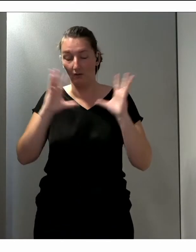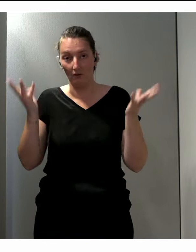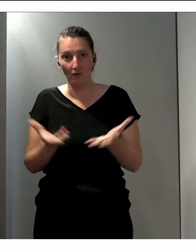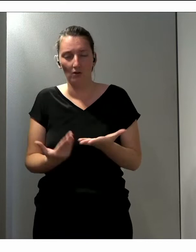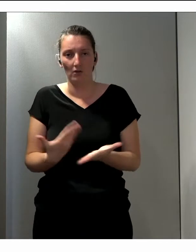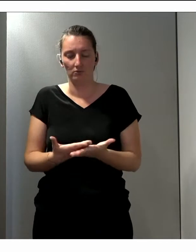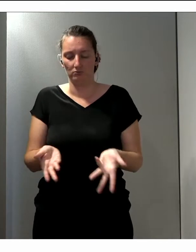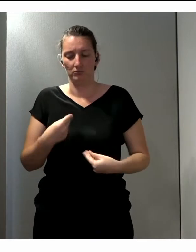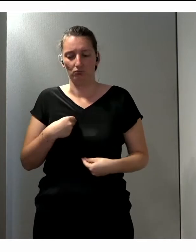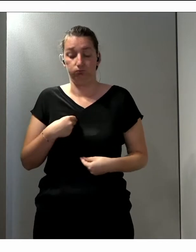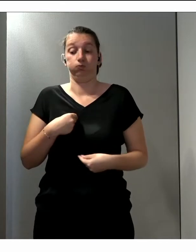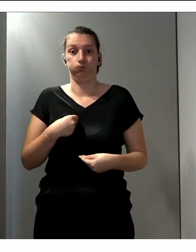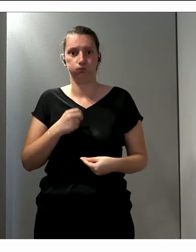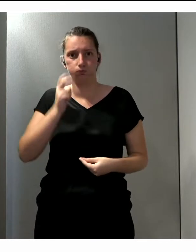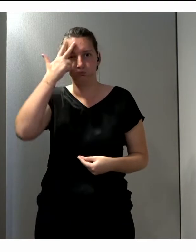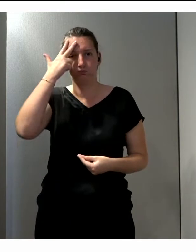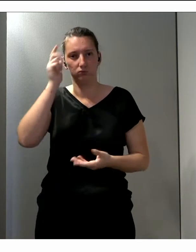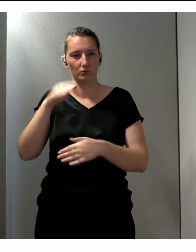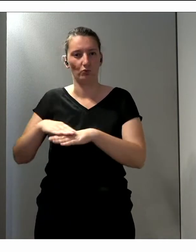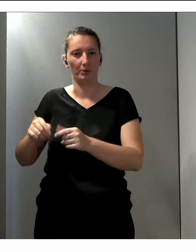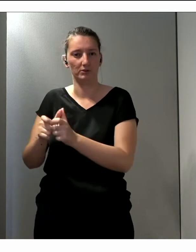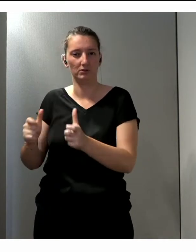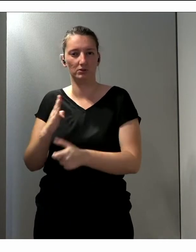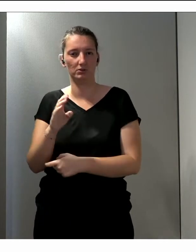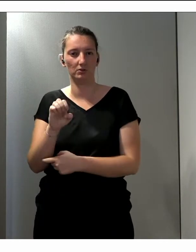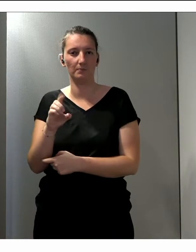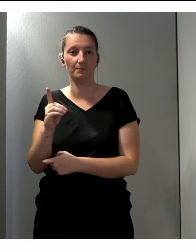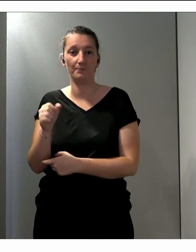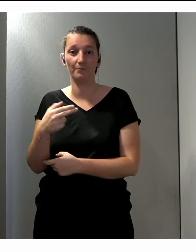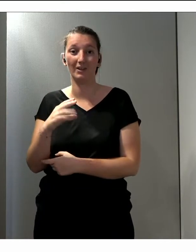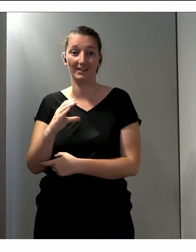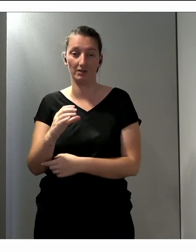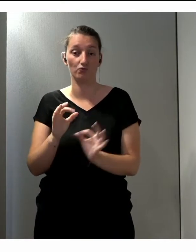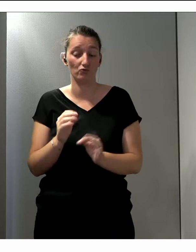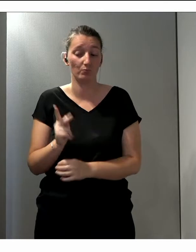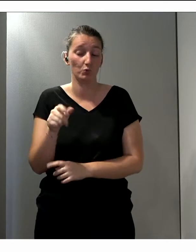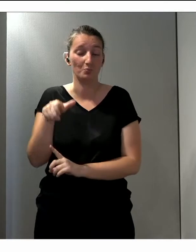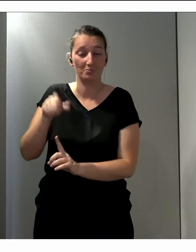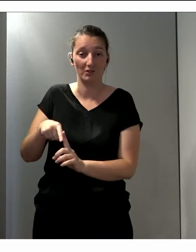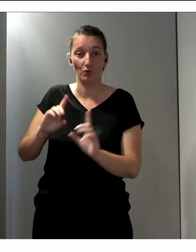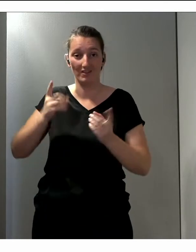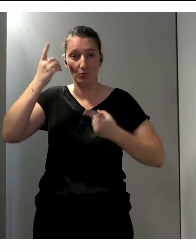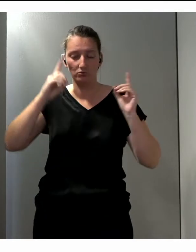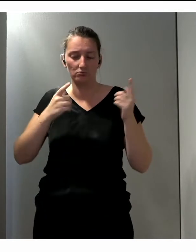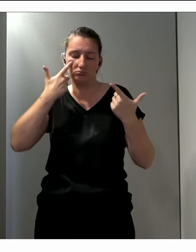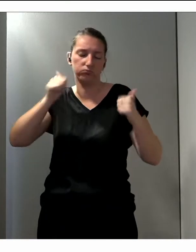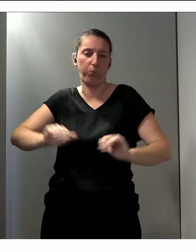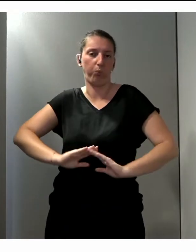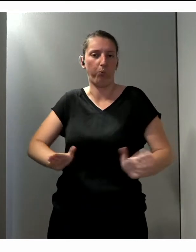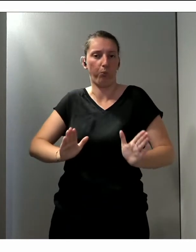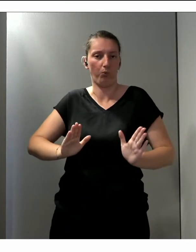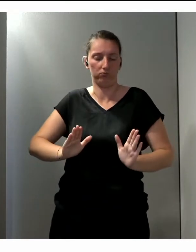a beaucoup marqué à Bednac, et surtout cette personne qui était atteinte d'une démence tellement évidente